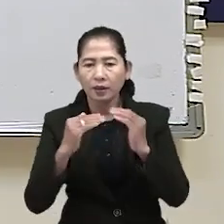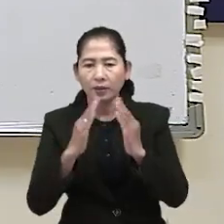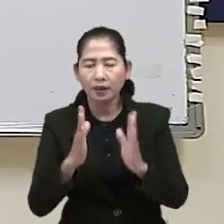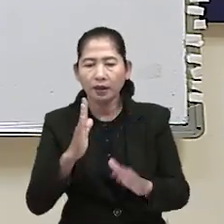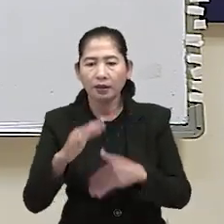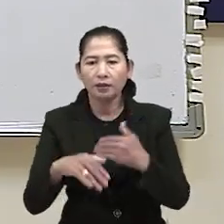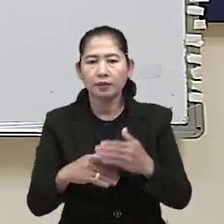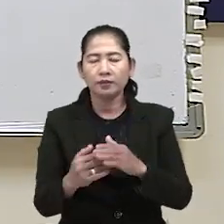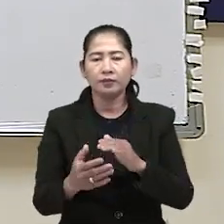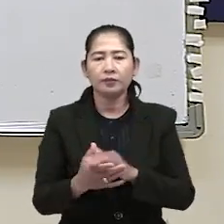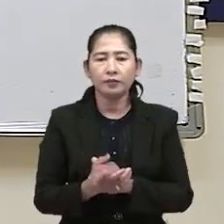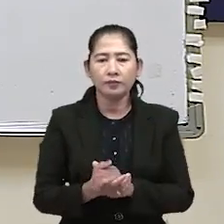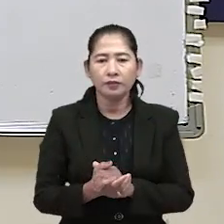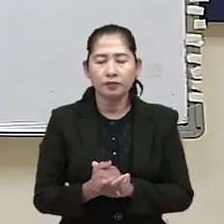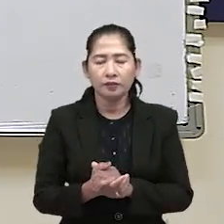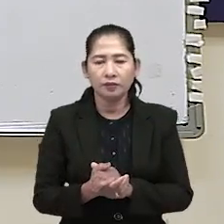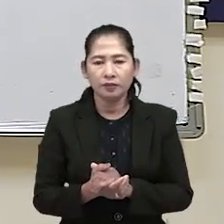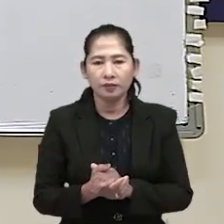tặng ạ khả nìa.